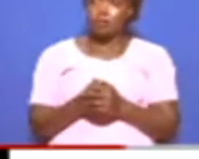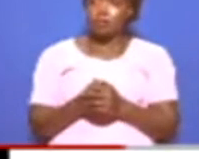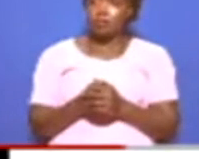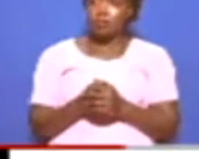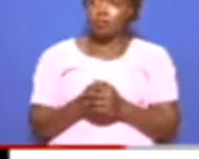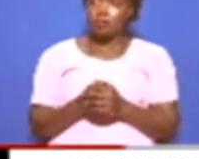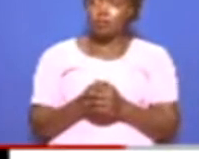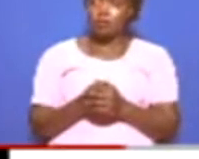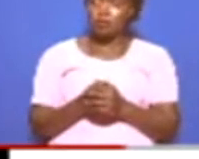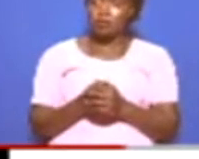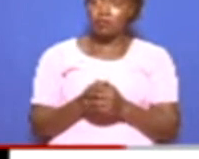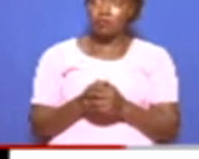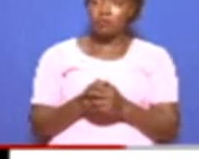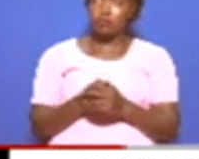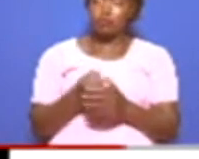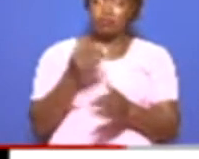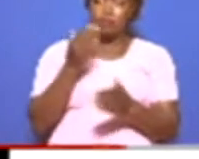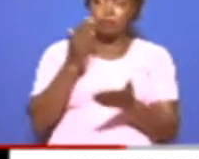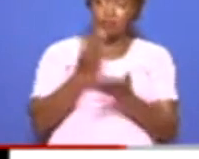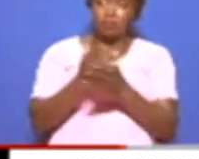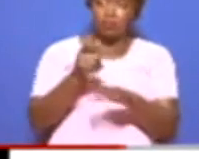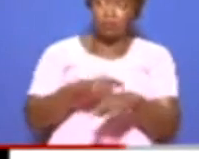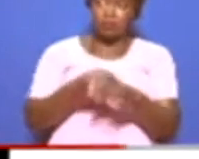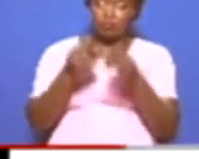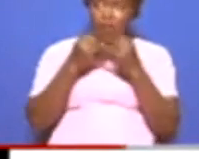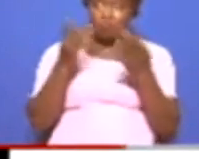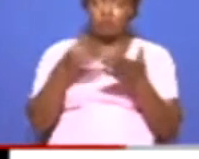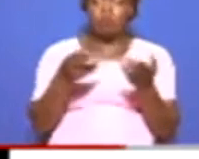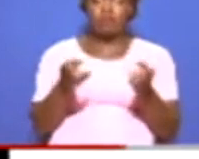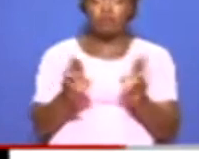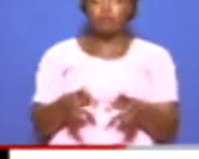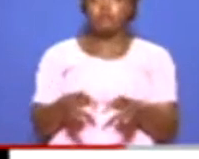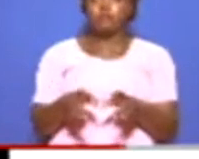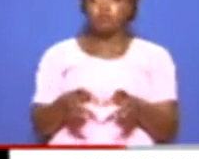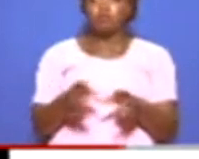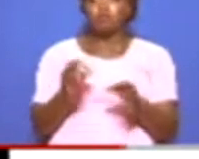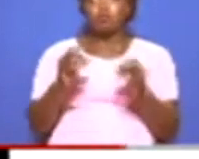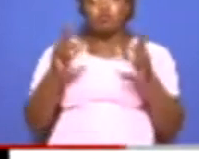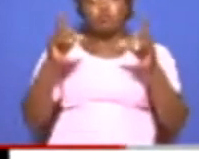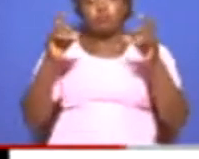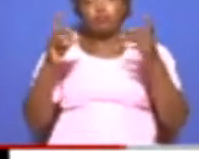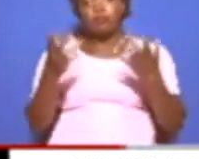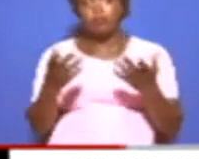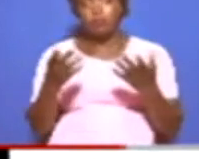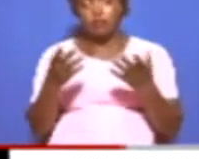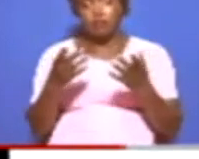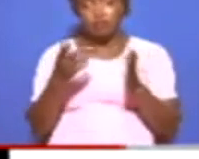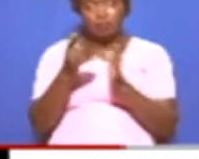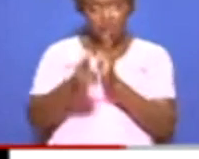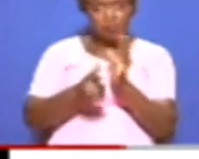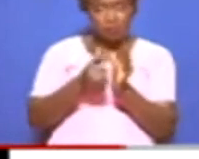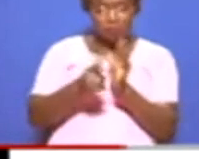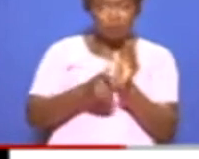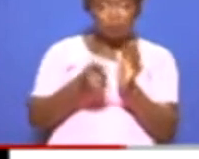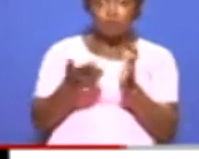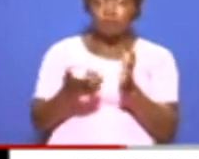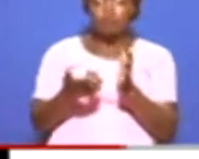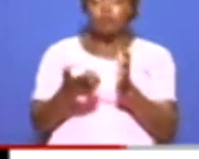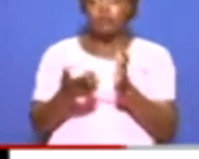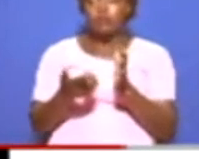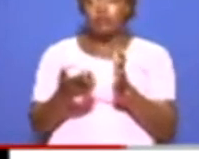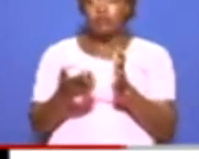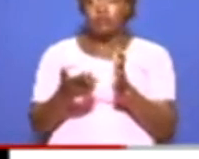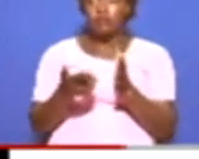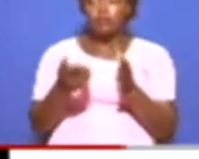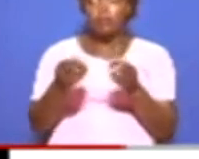real time information ya kile kinachoendelea, kama ni kupiga picha ama unafanya videography ya mahali fulani. So inafaa kurelay